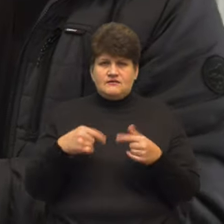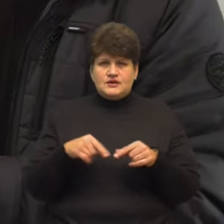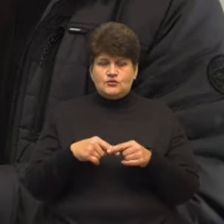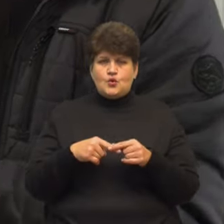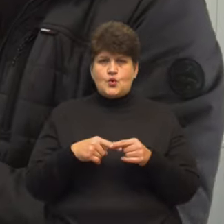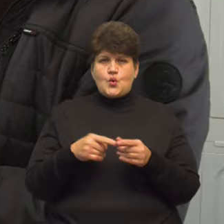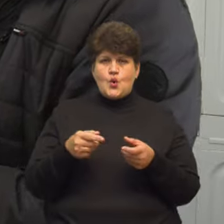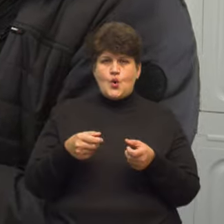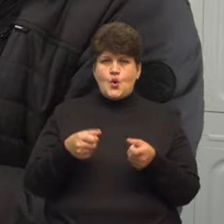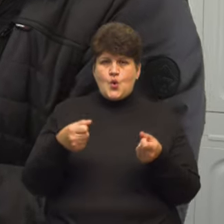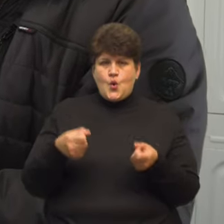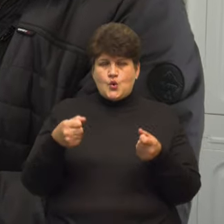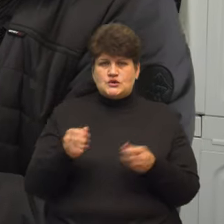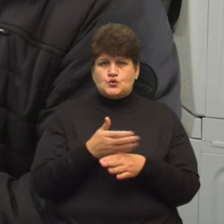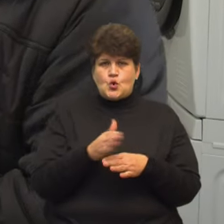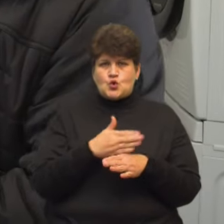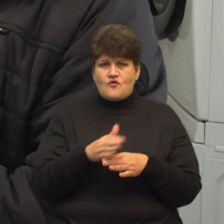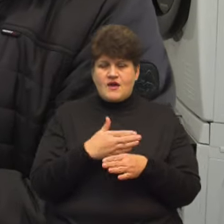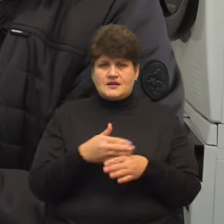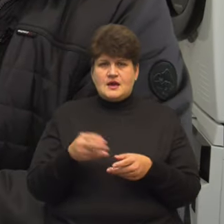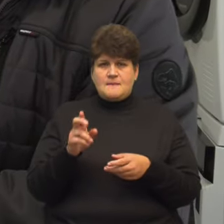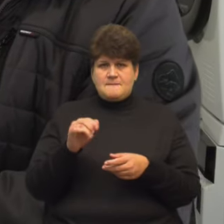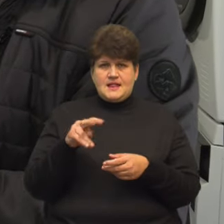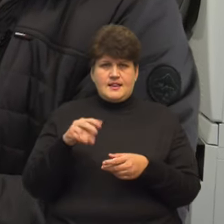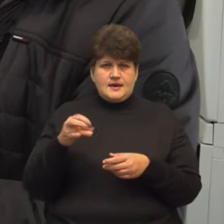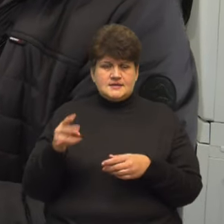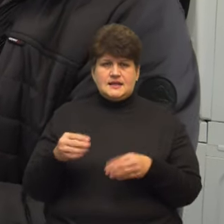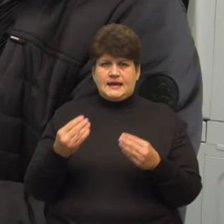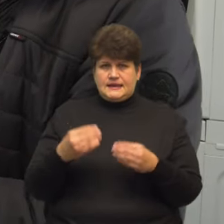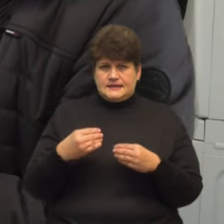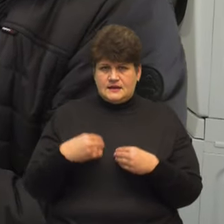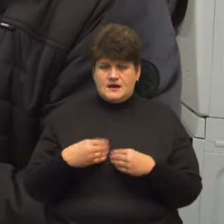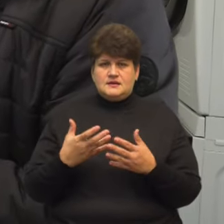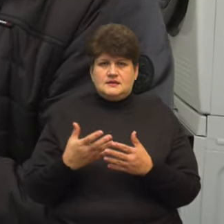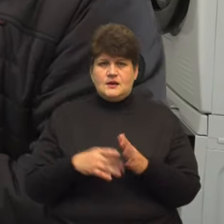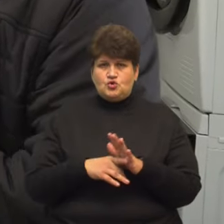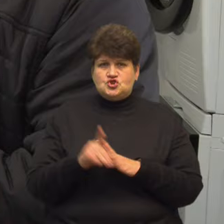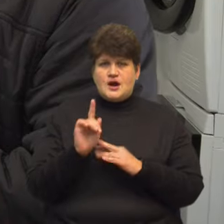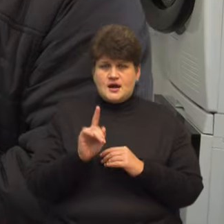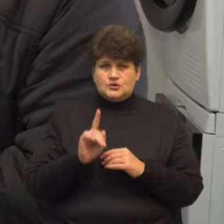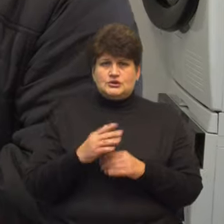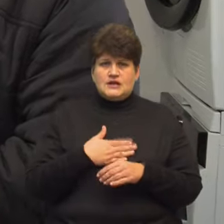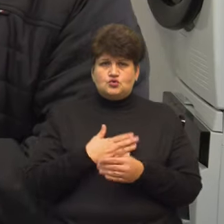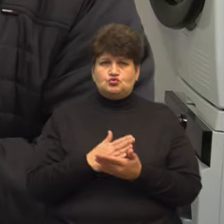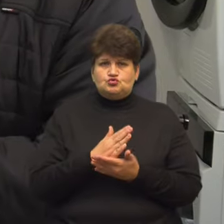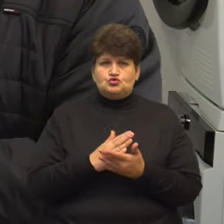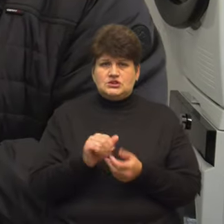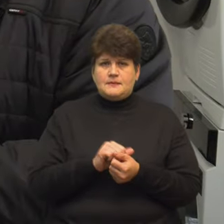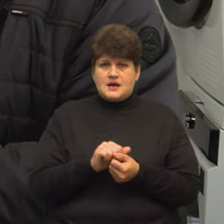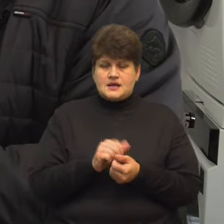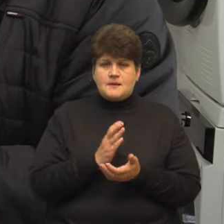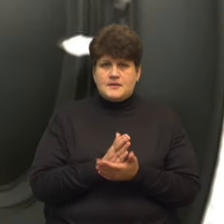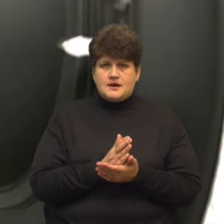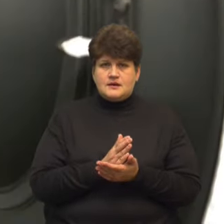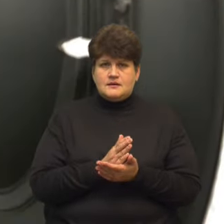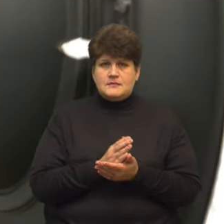для сортування зберігання білизни і жертводавці нам вже дали на початок на старт нашого служіння прання маємо